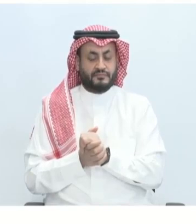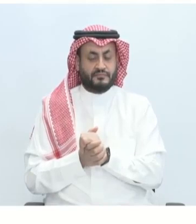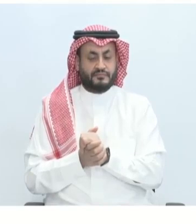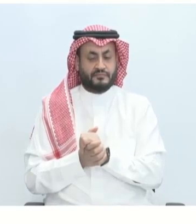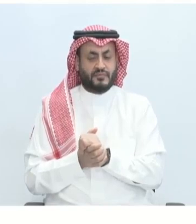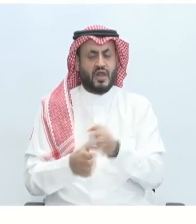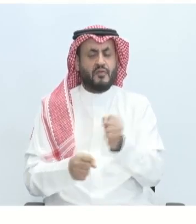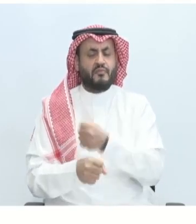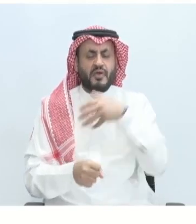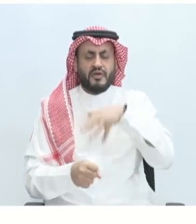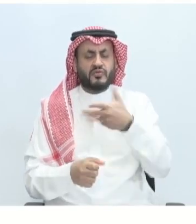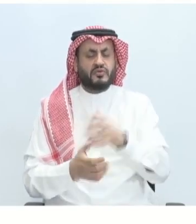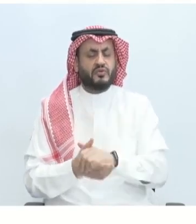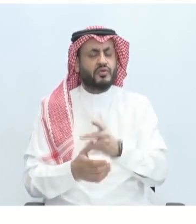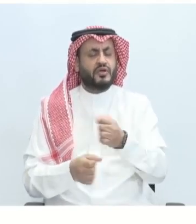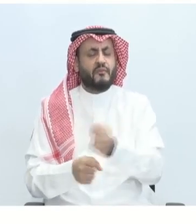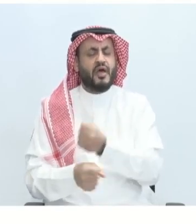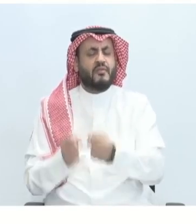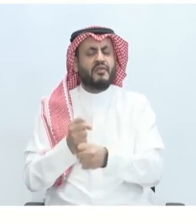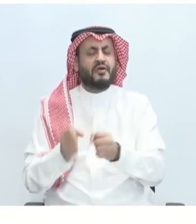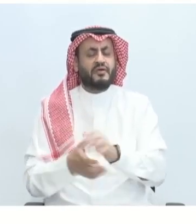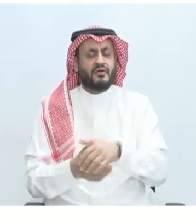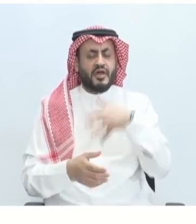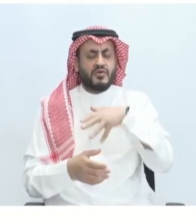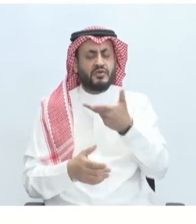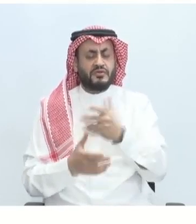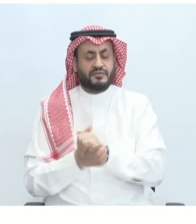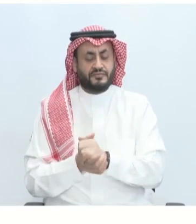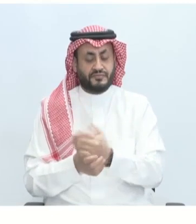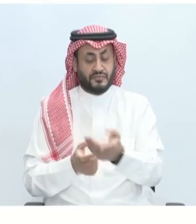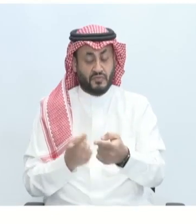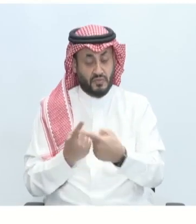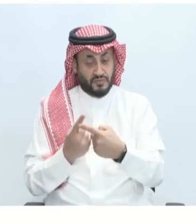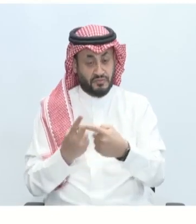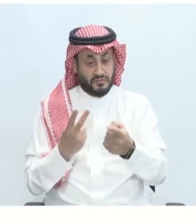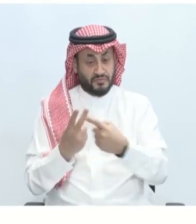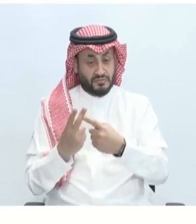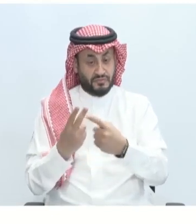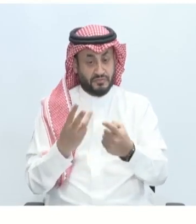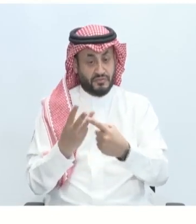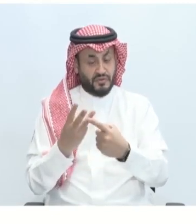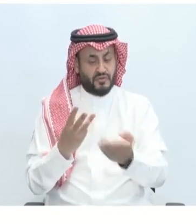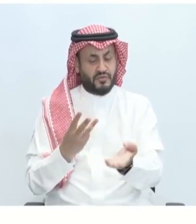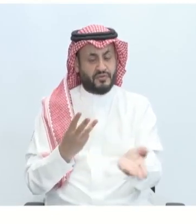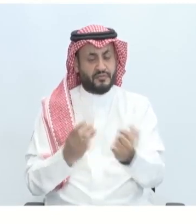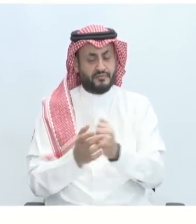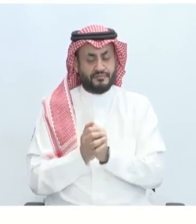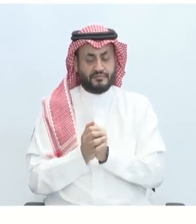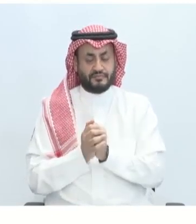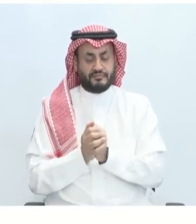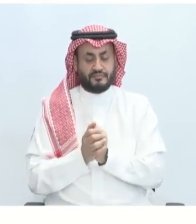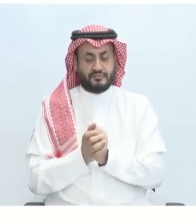وسلم ما هي ما هي مهمه الرسول صلى الله عليه وسلم هل هي التبليغ والانذار ام هي الهدايه والجزاء